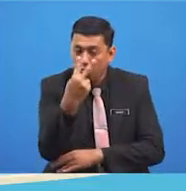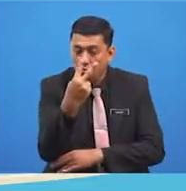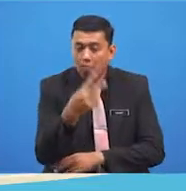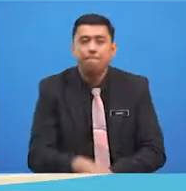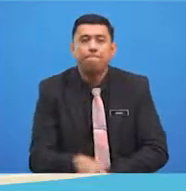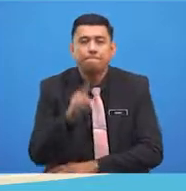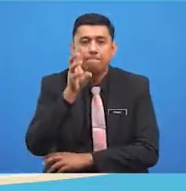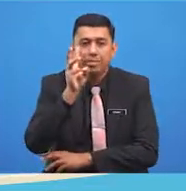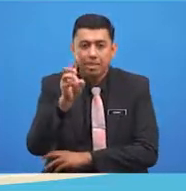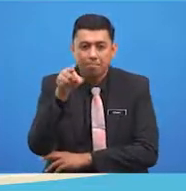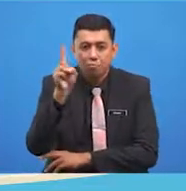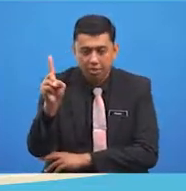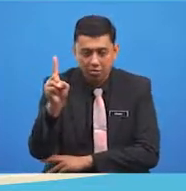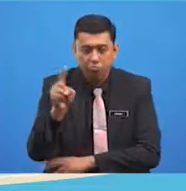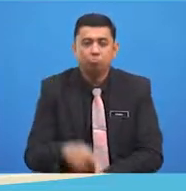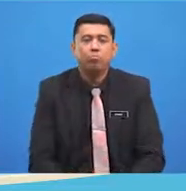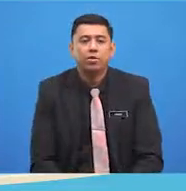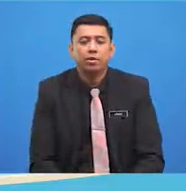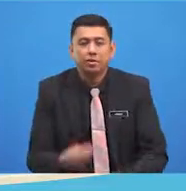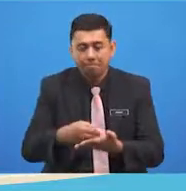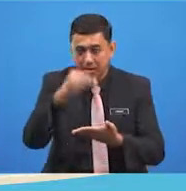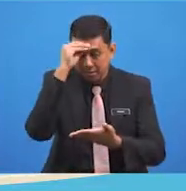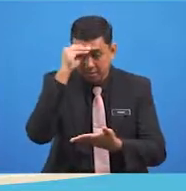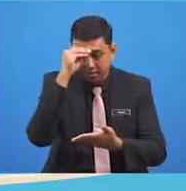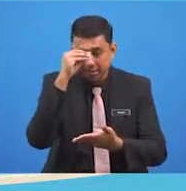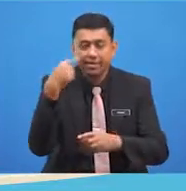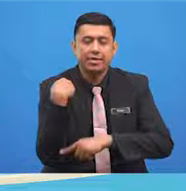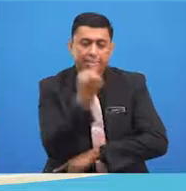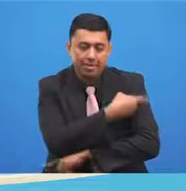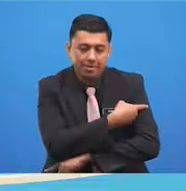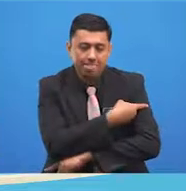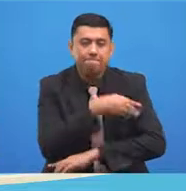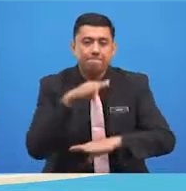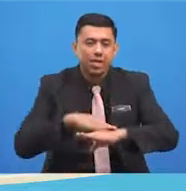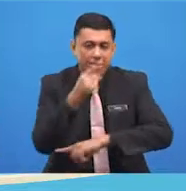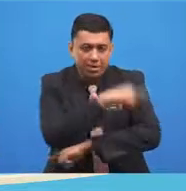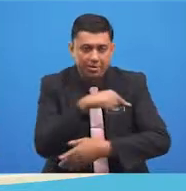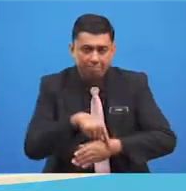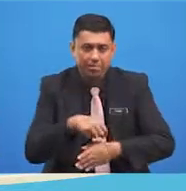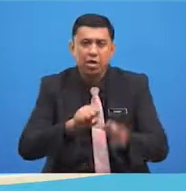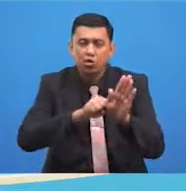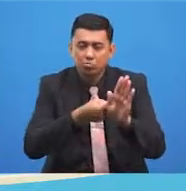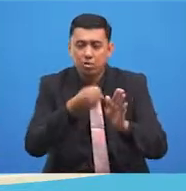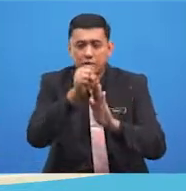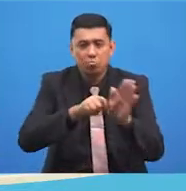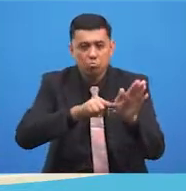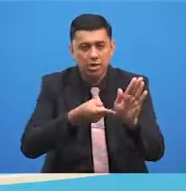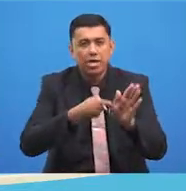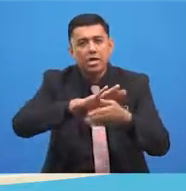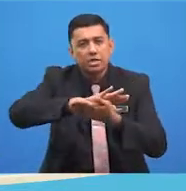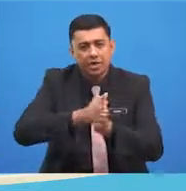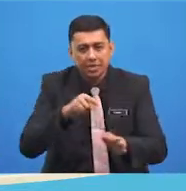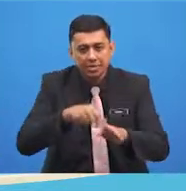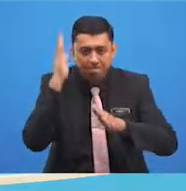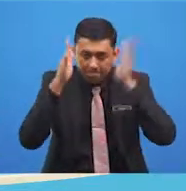subtopik 6.1 pembelajaran kita pada hari ini tentang sumber semula jadi di Malaysia, iaitu